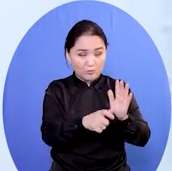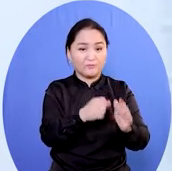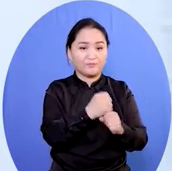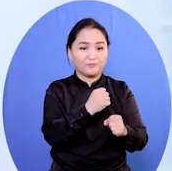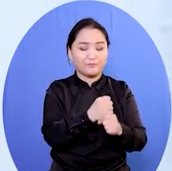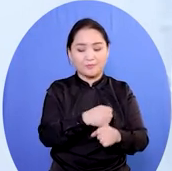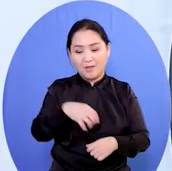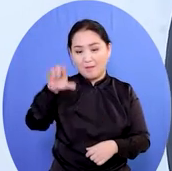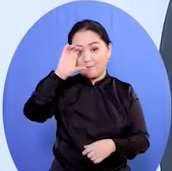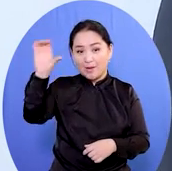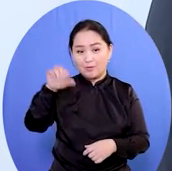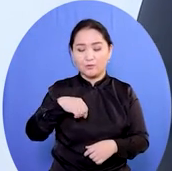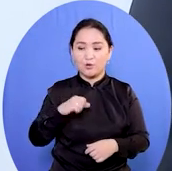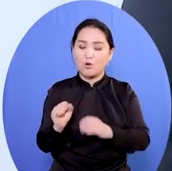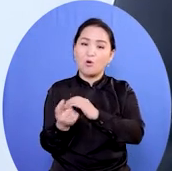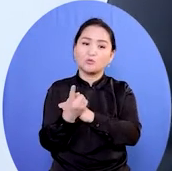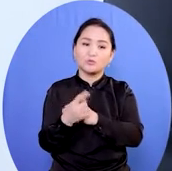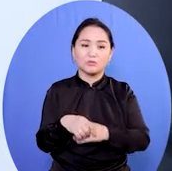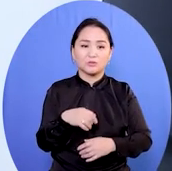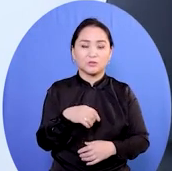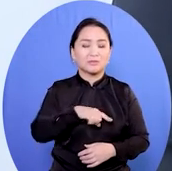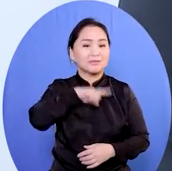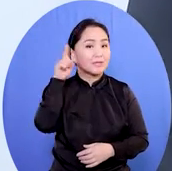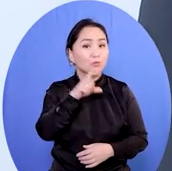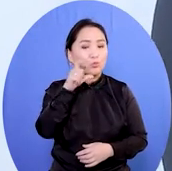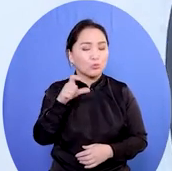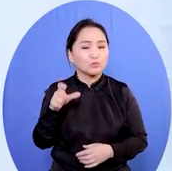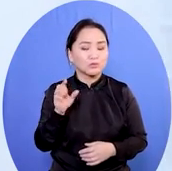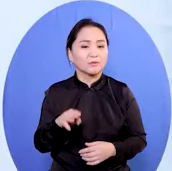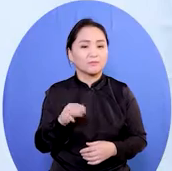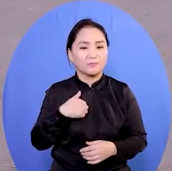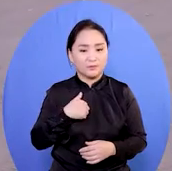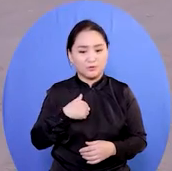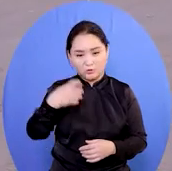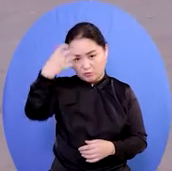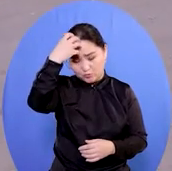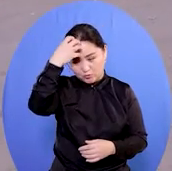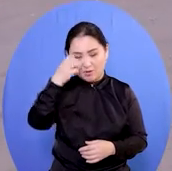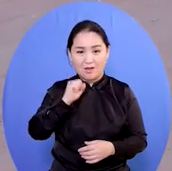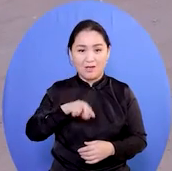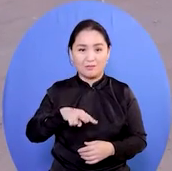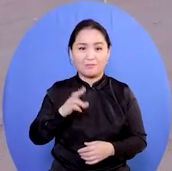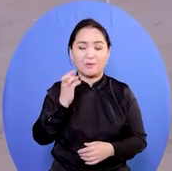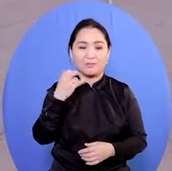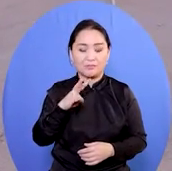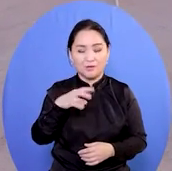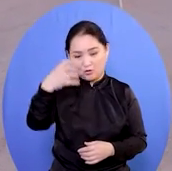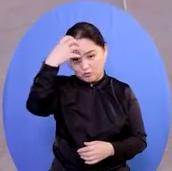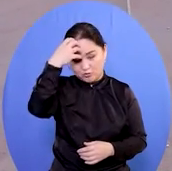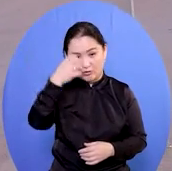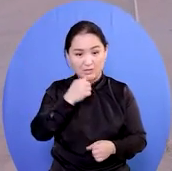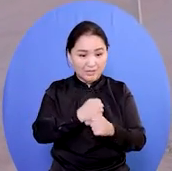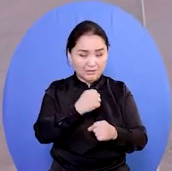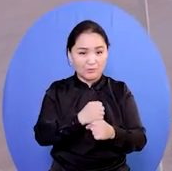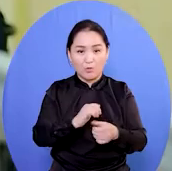байгаа. Байгуулгын мөнөслөг, ажилтнуудын мөнөслөгийн хувьд бол ихэнх нь залуучууд. Тийм учраас бид нар бол ерөөсөө төрийн албанд, төрийн албан хаагчтай хурдан